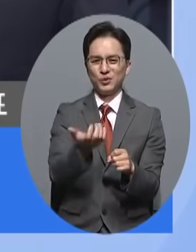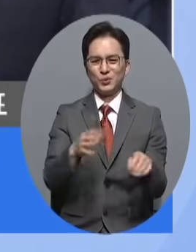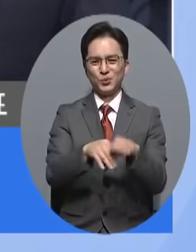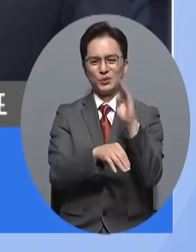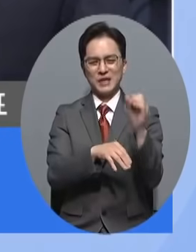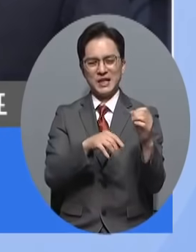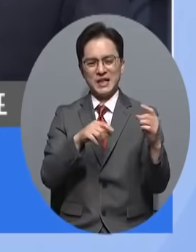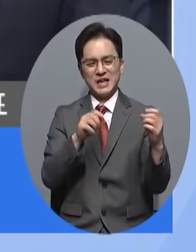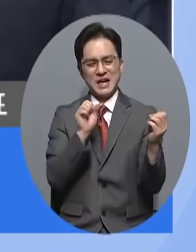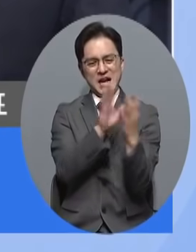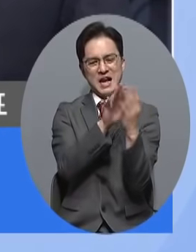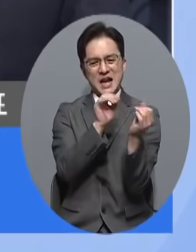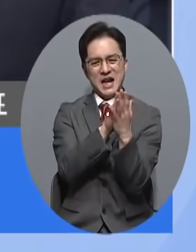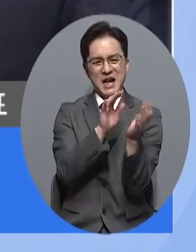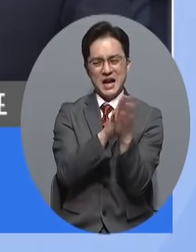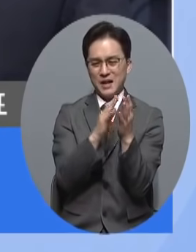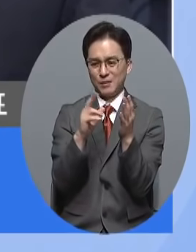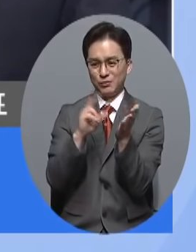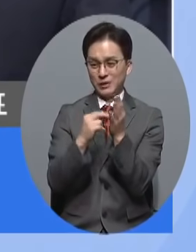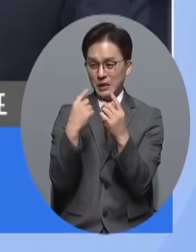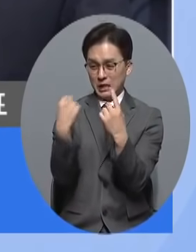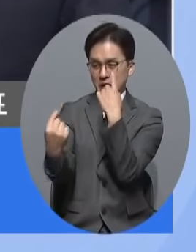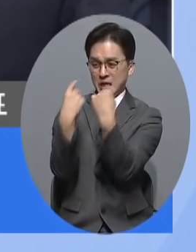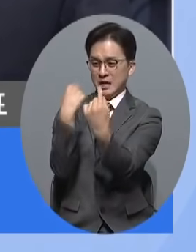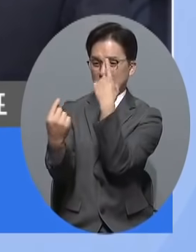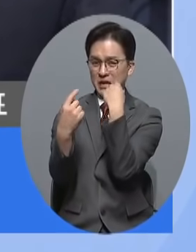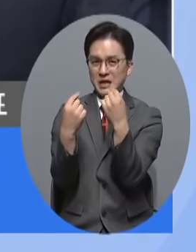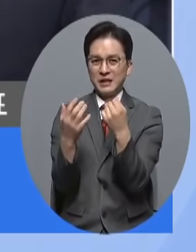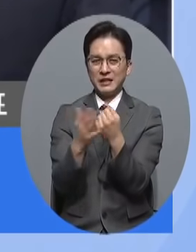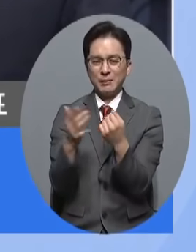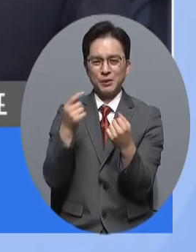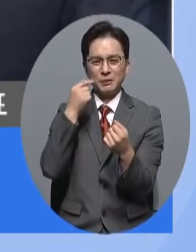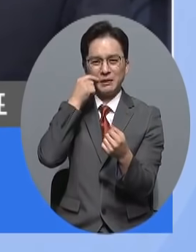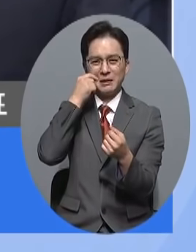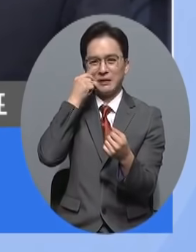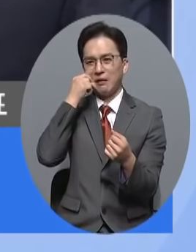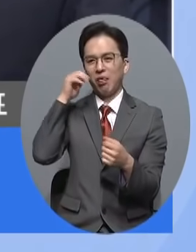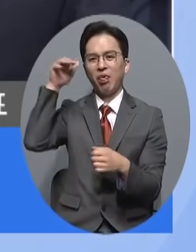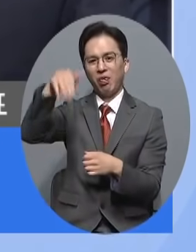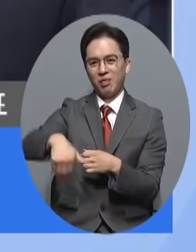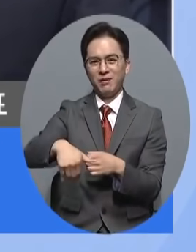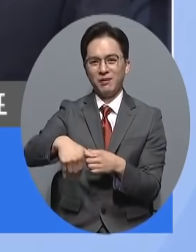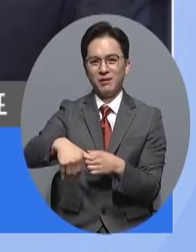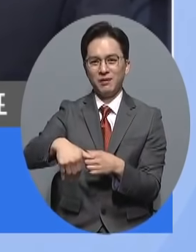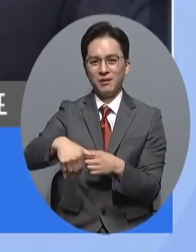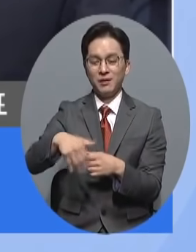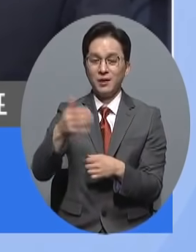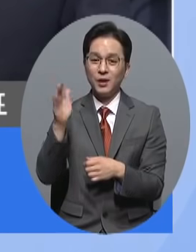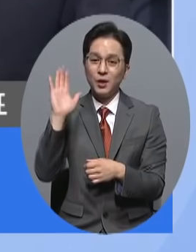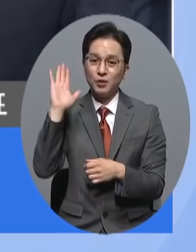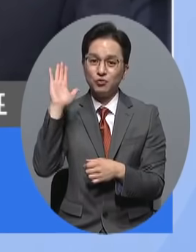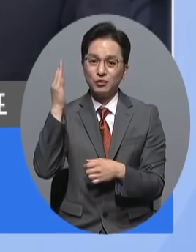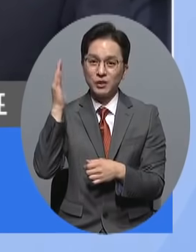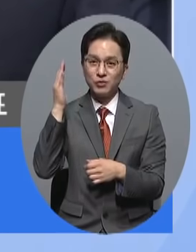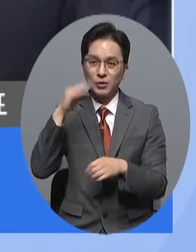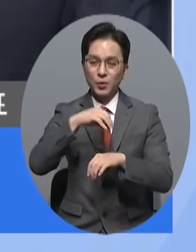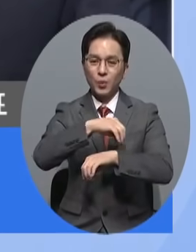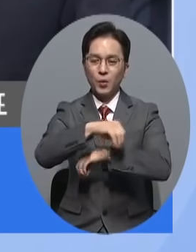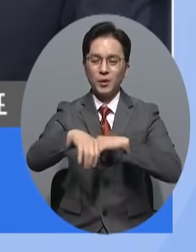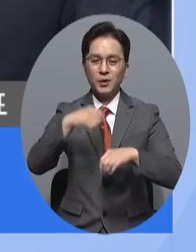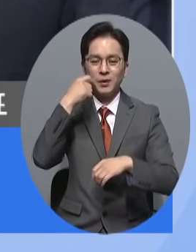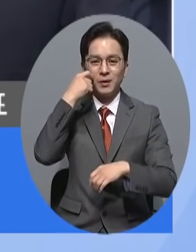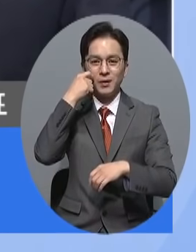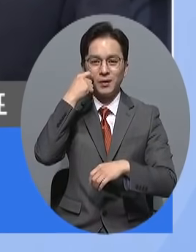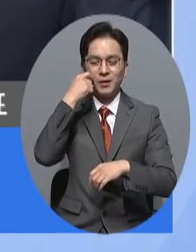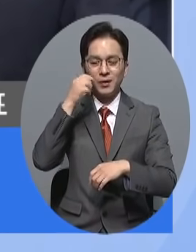이제 개혁성, 민주당의 정체성은 개혁성에 있고 추미애 후보의 지지도 그쪽에 토대를 두고 있기